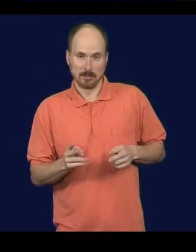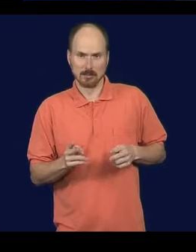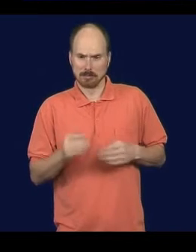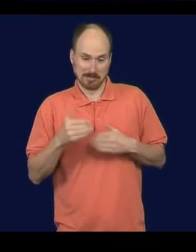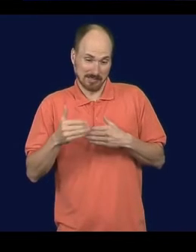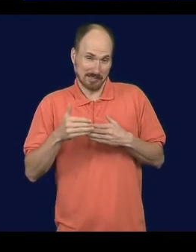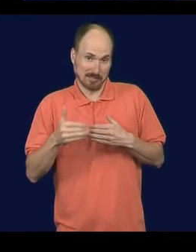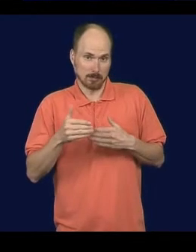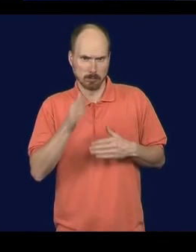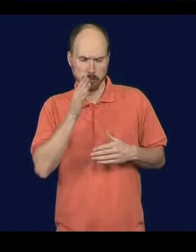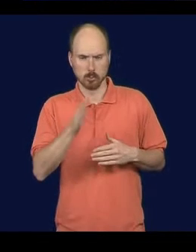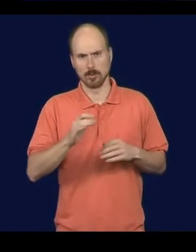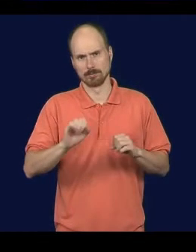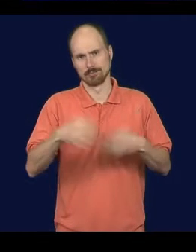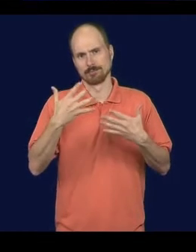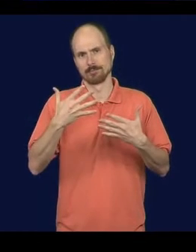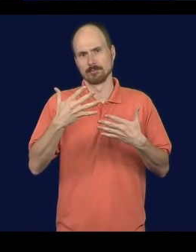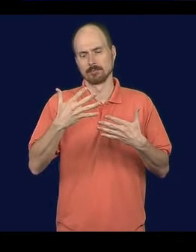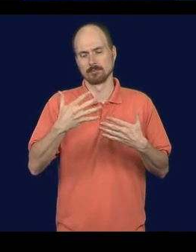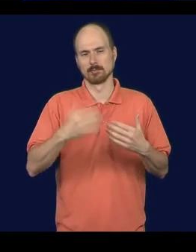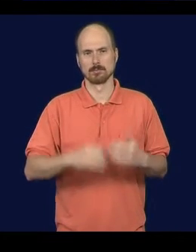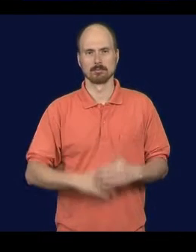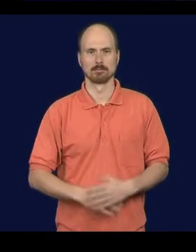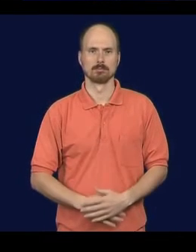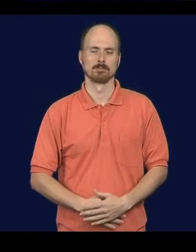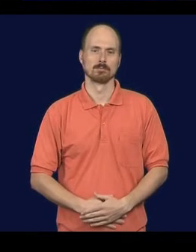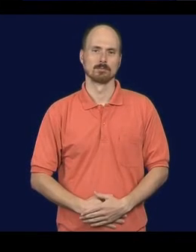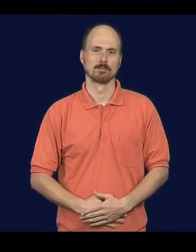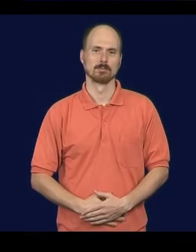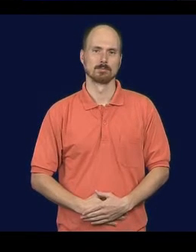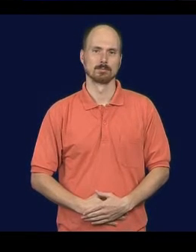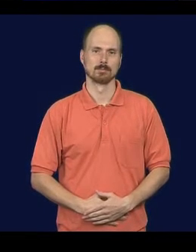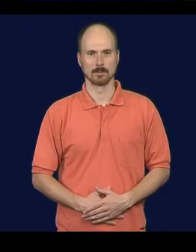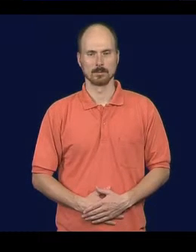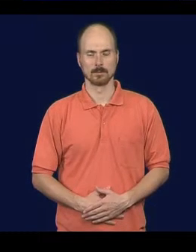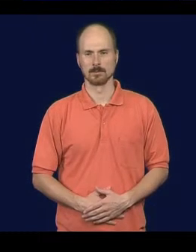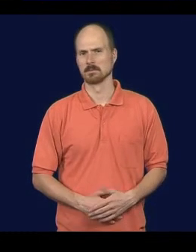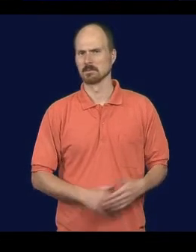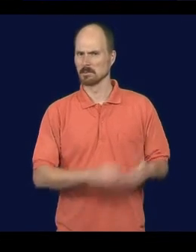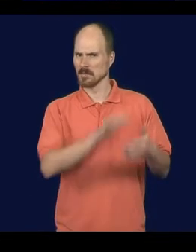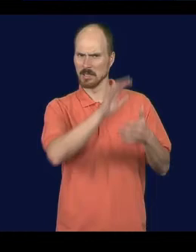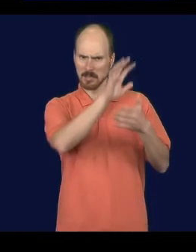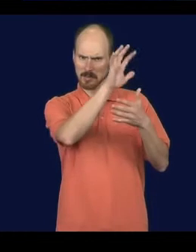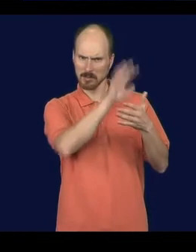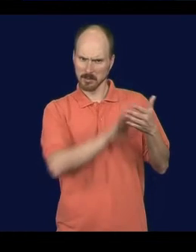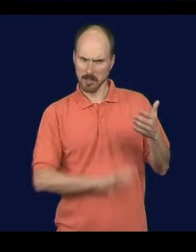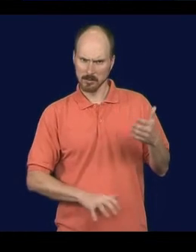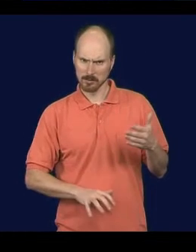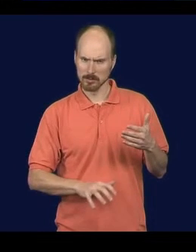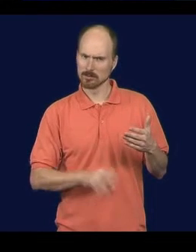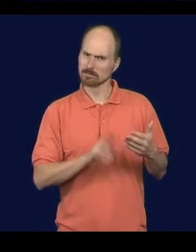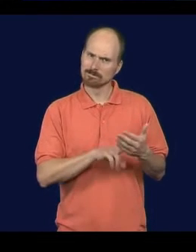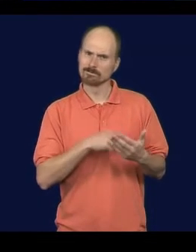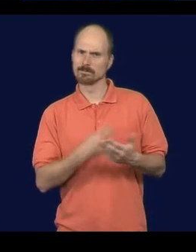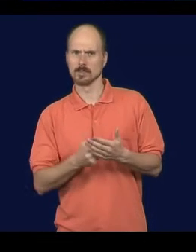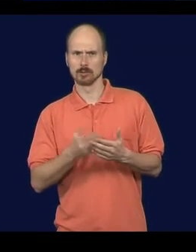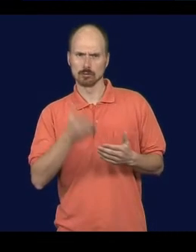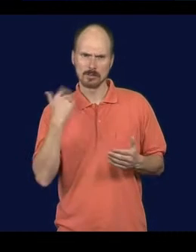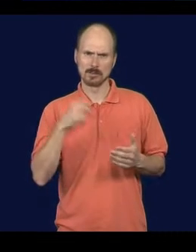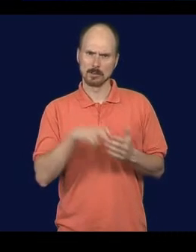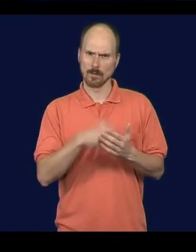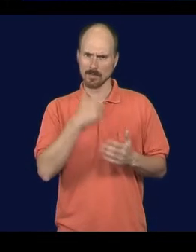pro jejich nové prostředí, které neznají, teda pomáhá a může zabránit nebo předejít